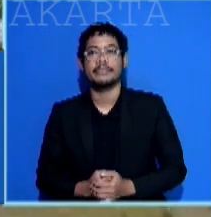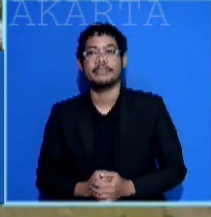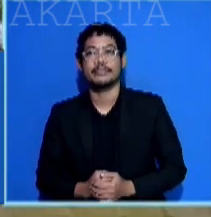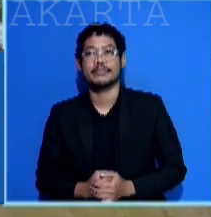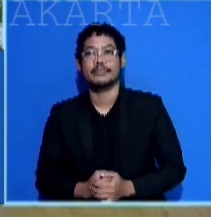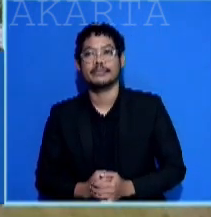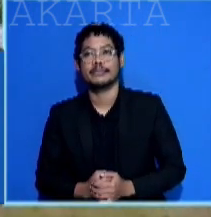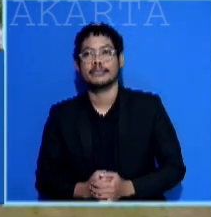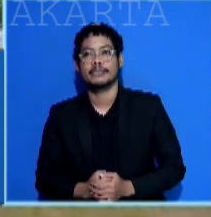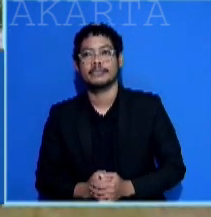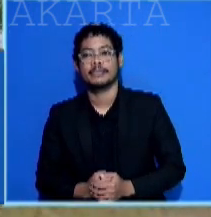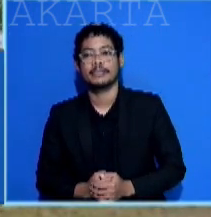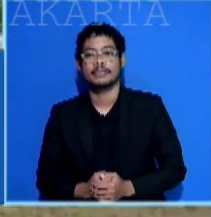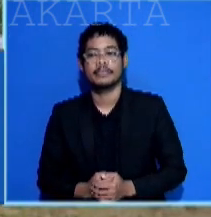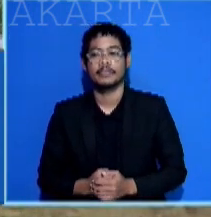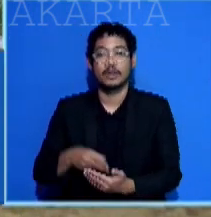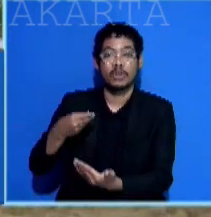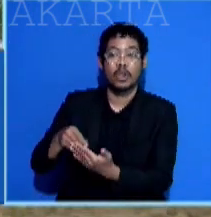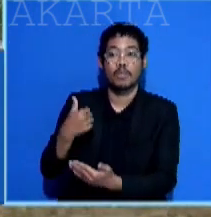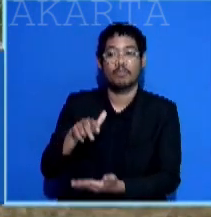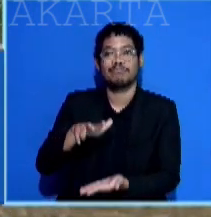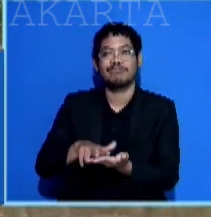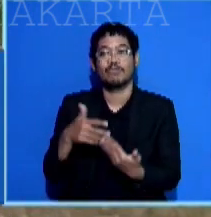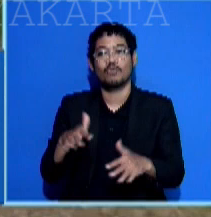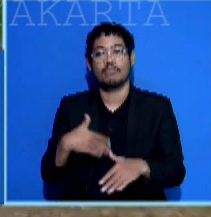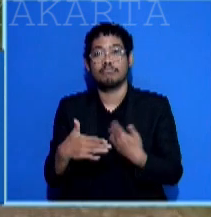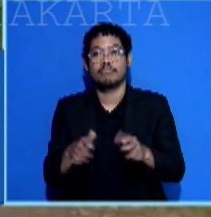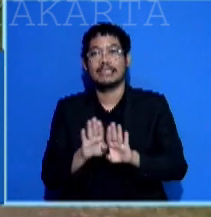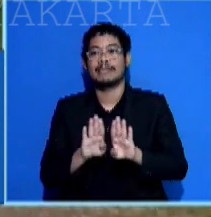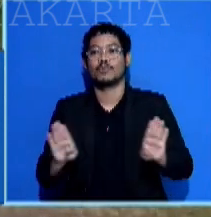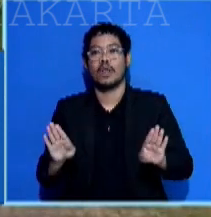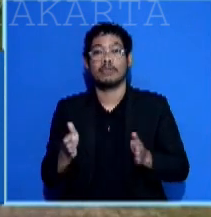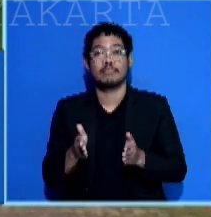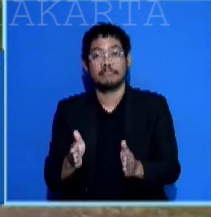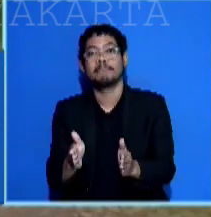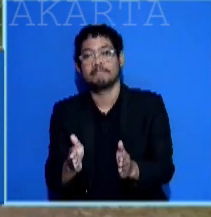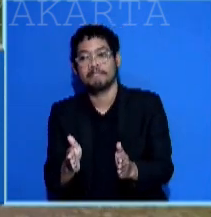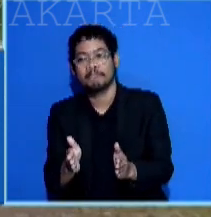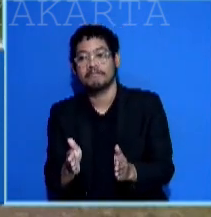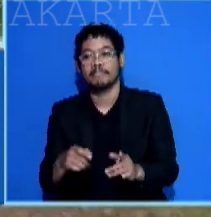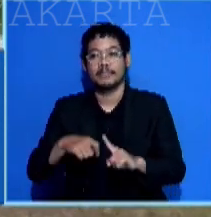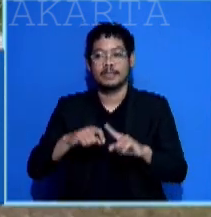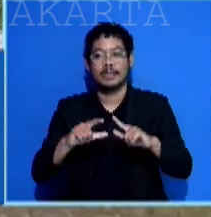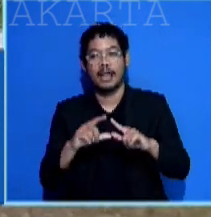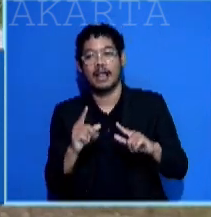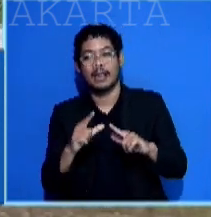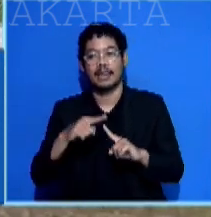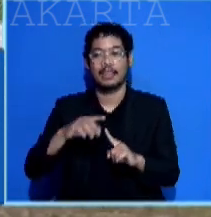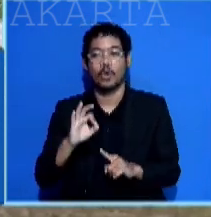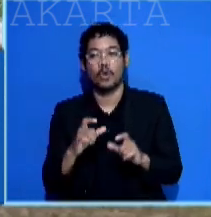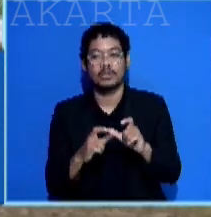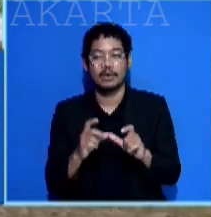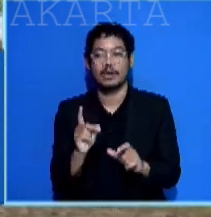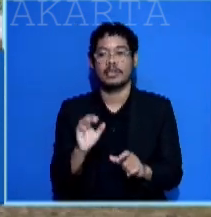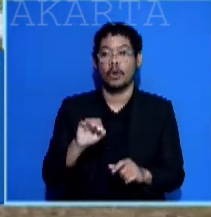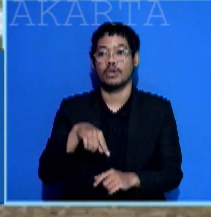geofisika tol fungsional secara resmi dioperasikan dengan membuka ruas dari Simpang susun Kartosuro hingga eksek tol Ngawen Klaten Jawa